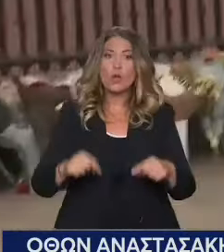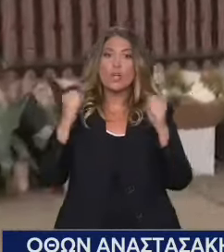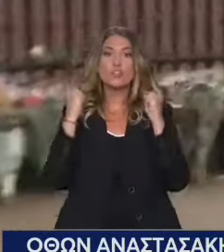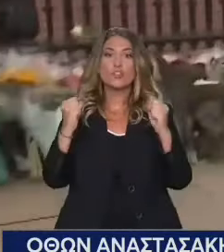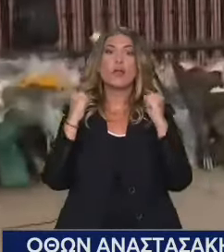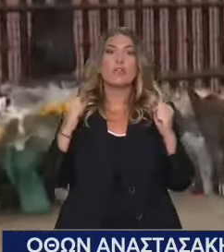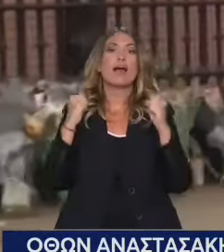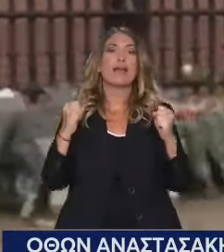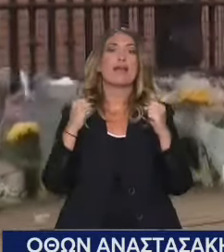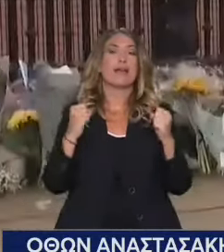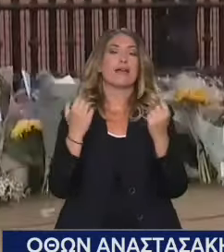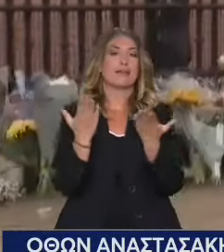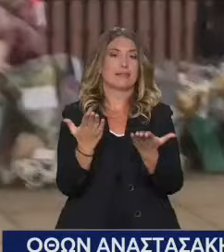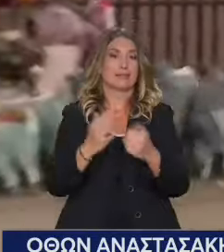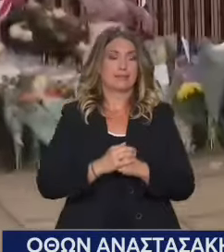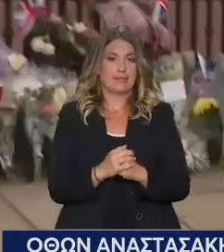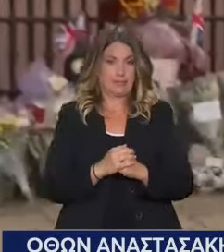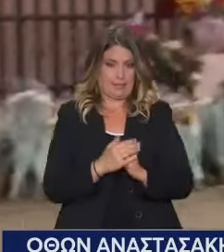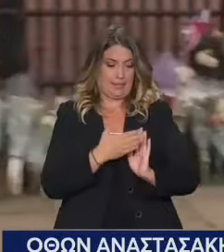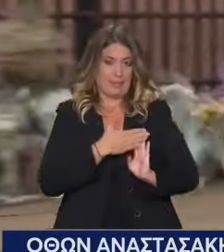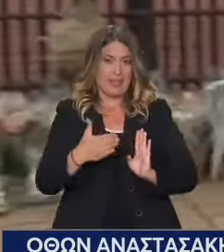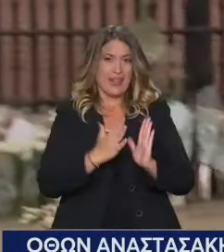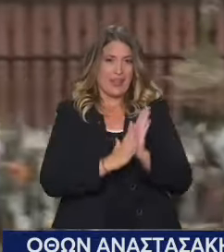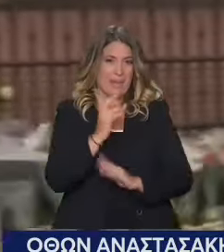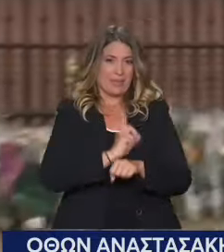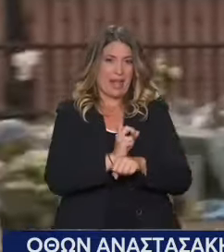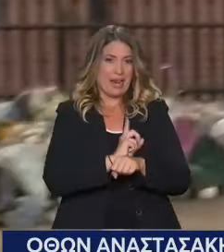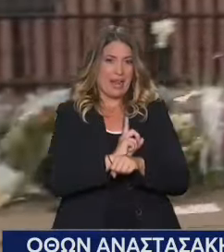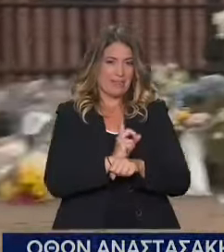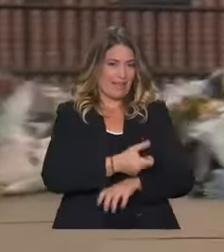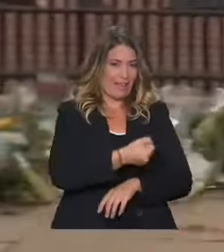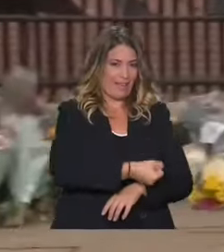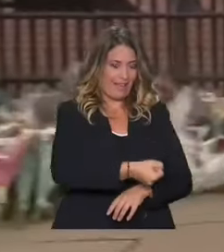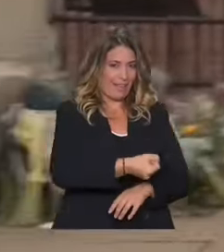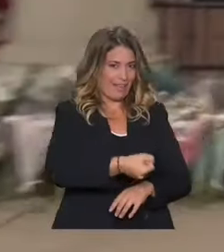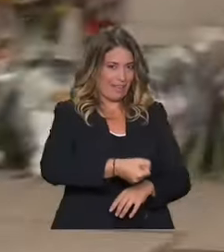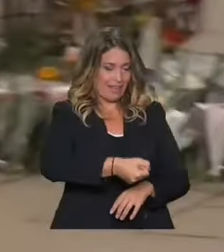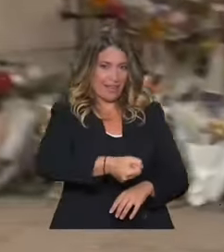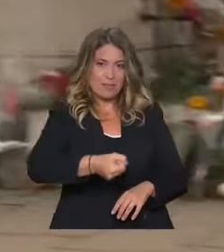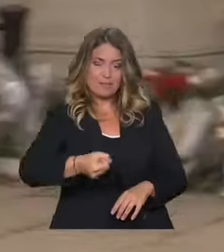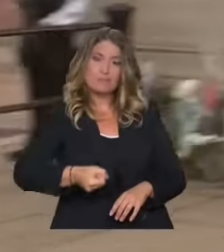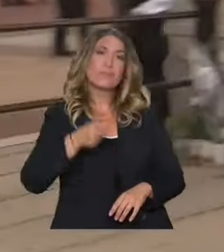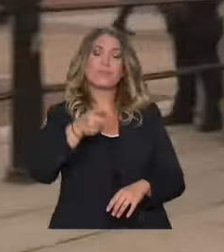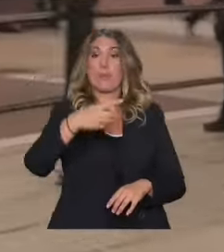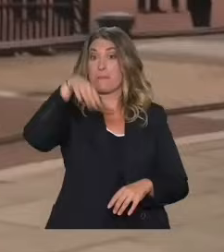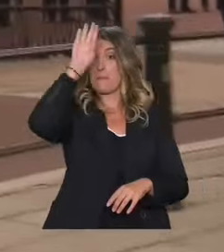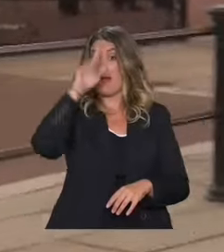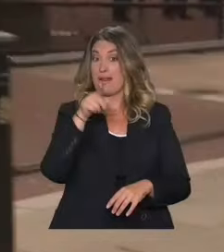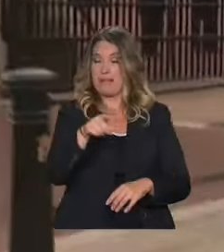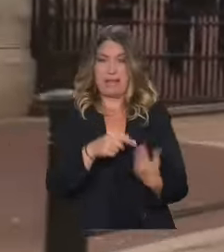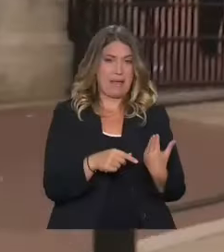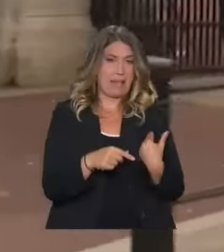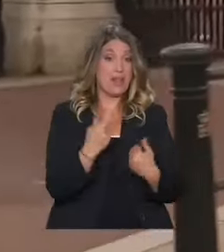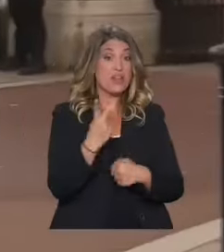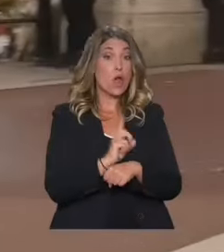στιγμή που πια έχει τελειώσει αυτό το 15 λεπτό κομμάτι των χειραψιών που έκανε με τον κόσμο έξω από τον Buckingham. Ο Κάρολος είναι πλάνα πριν από 2 λεπτά.